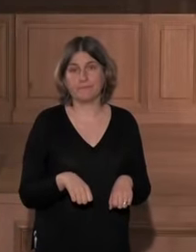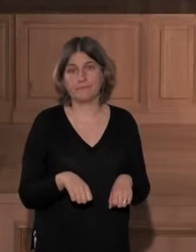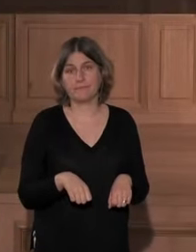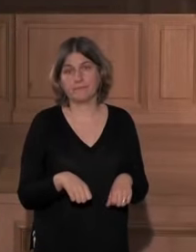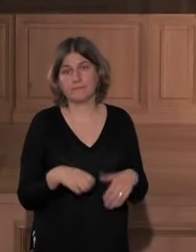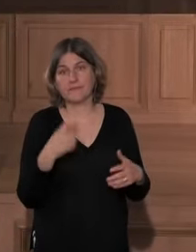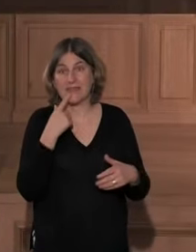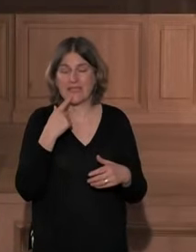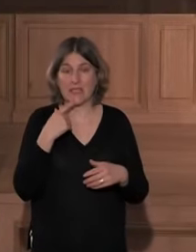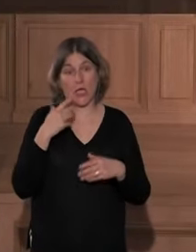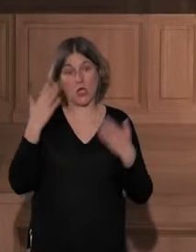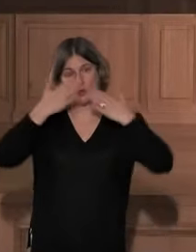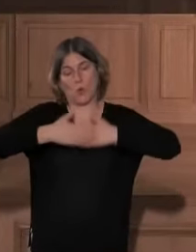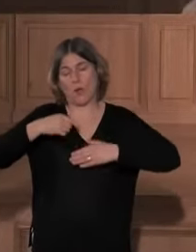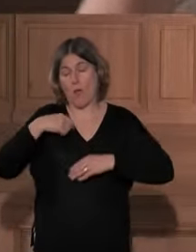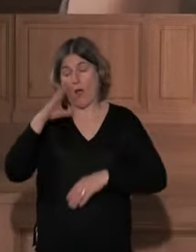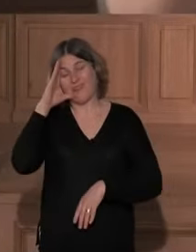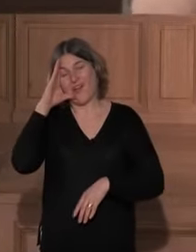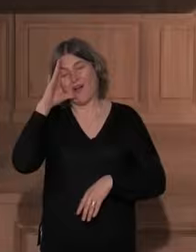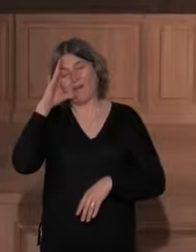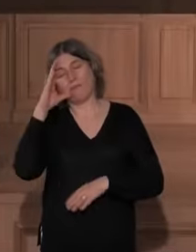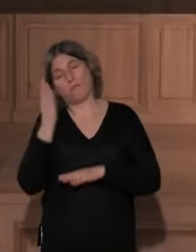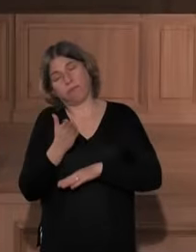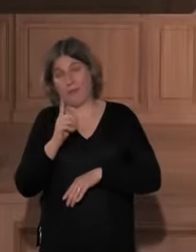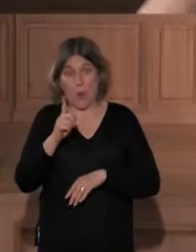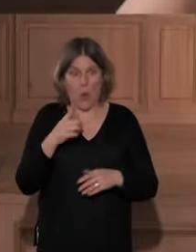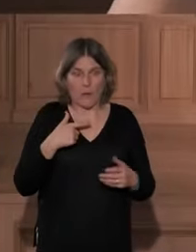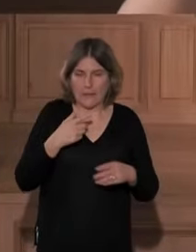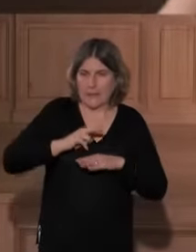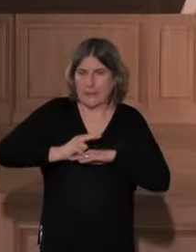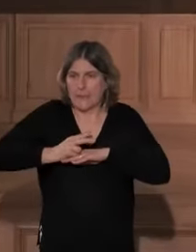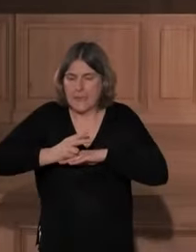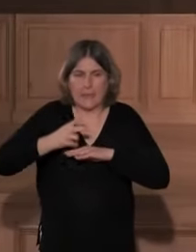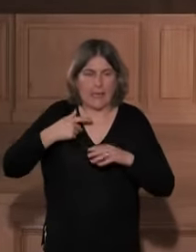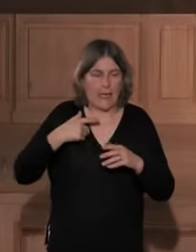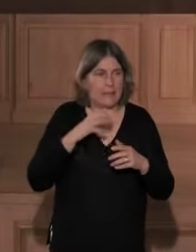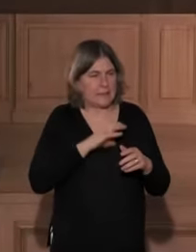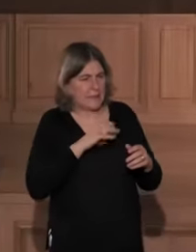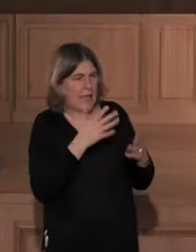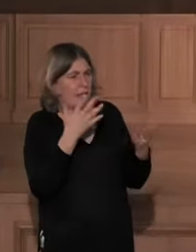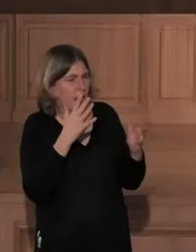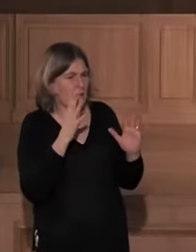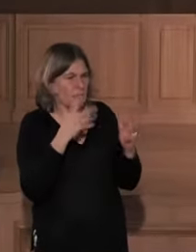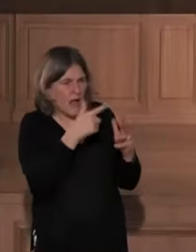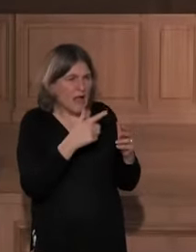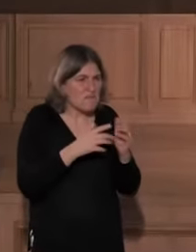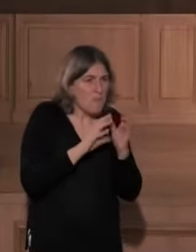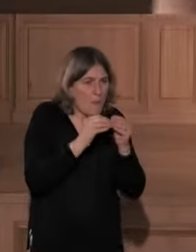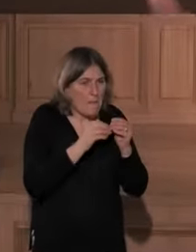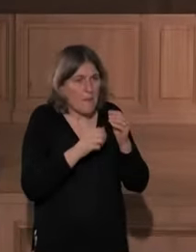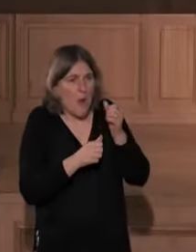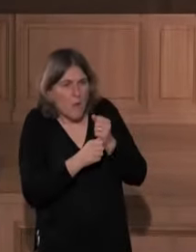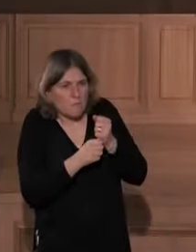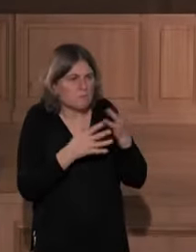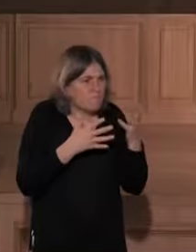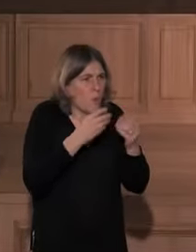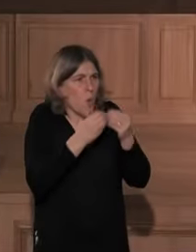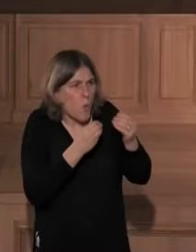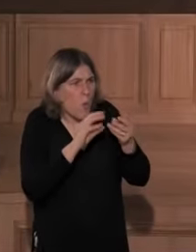Tu ne dors pas bien à ce moment-là. Parce qu'en fait, il y a une batterie de choses. Tu ne vas pas bien, donc on essaye de regarder le somatique. Est-ce que tu n'es pas constipé, tu n'as pas une otite, tu n'as pas mal aux